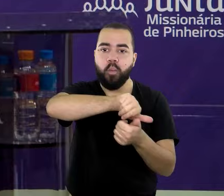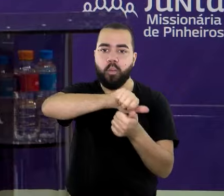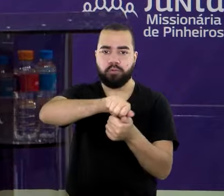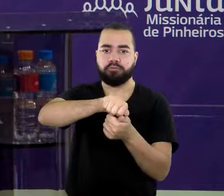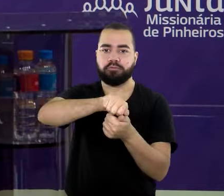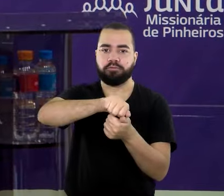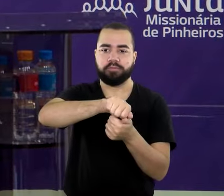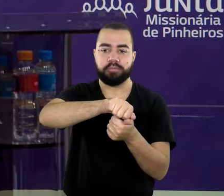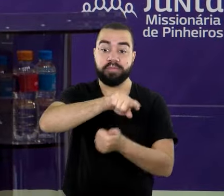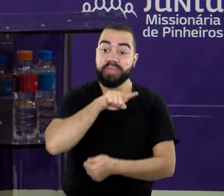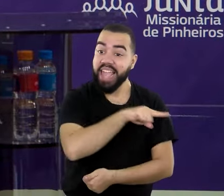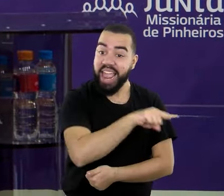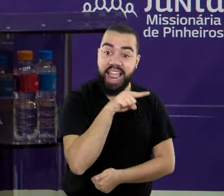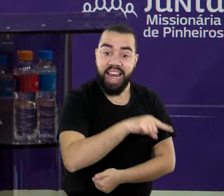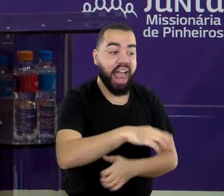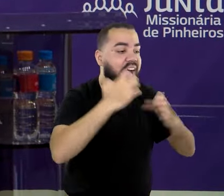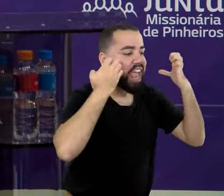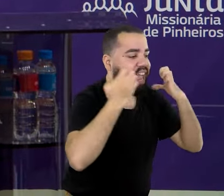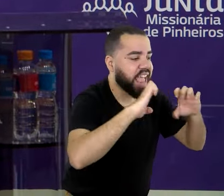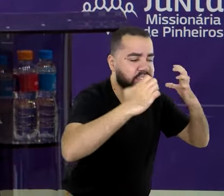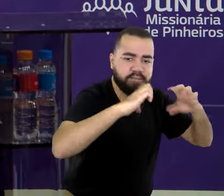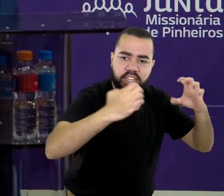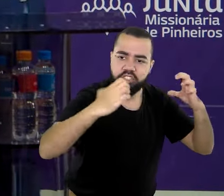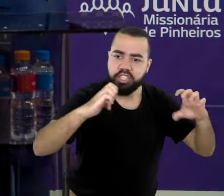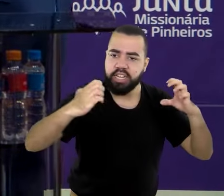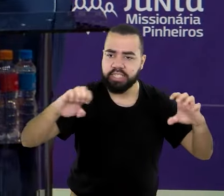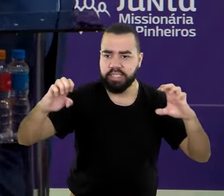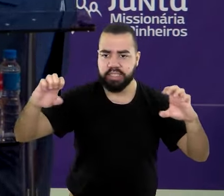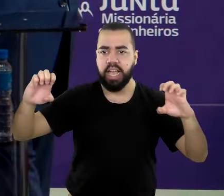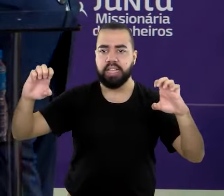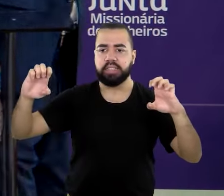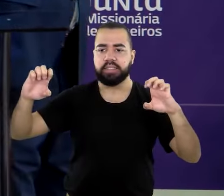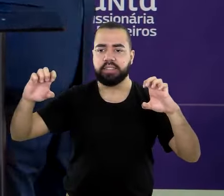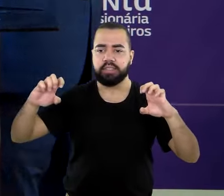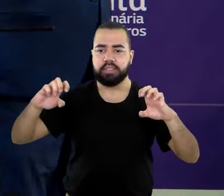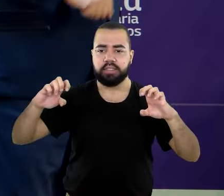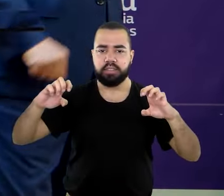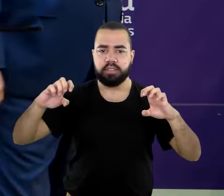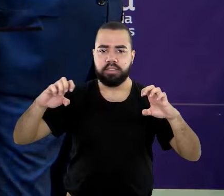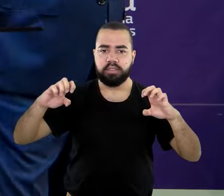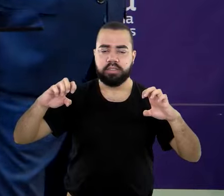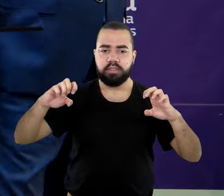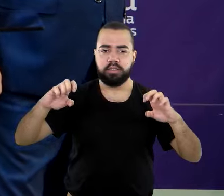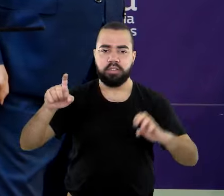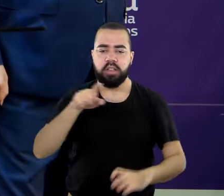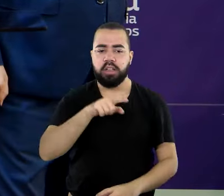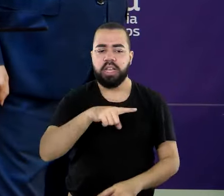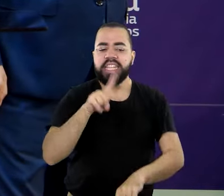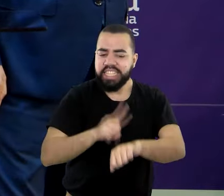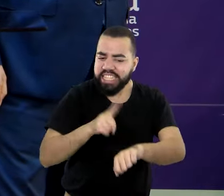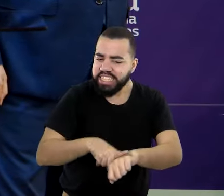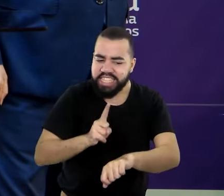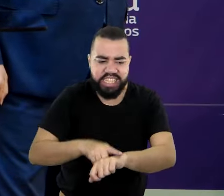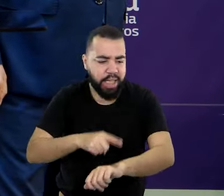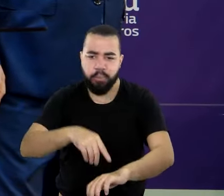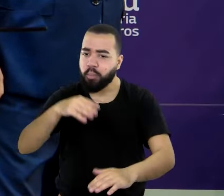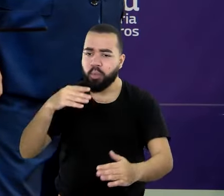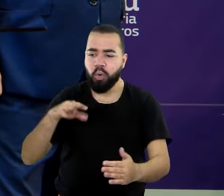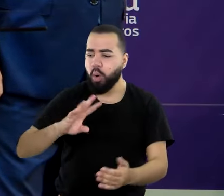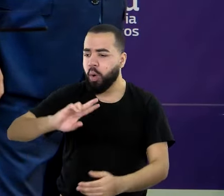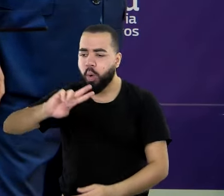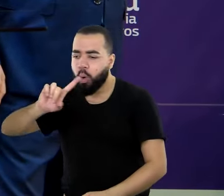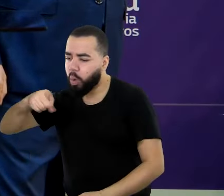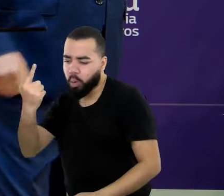복음을 전해야 합니다. E lá nós temos que evangelizar. 때를 어떤지 못 어떤지 전하라 하셨습니다. Seja o tempo ou não, mas todo tempo é o tempo